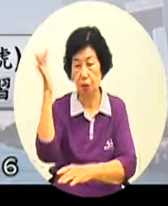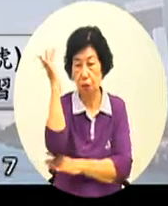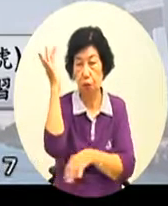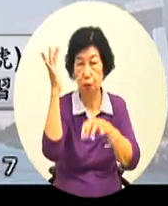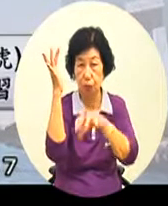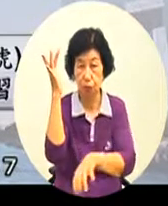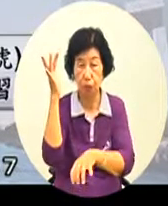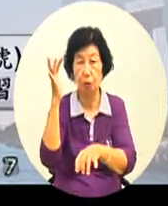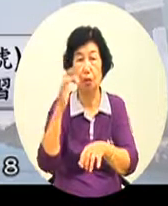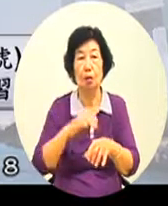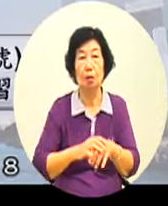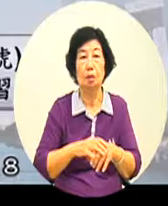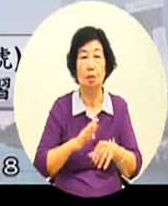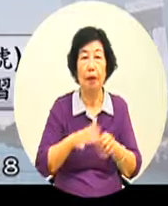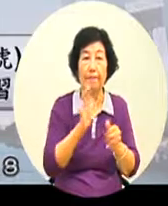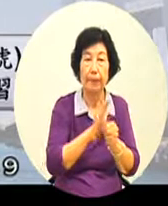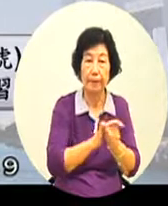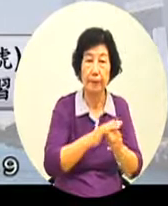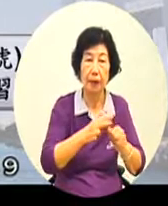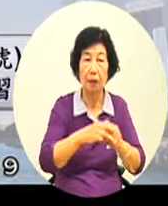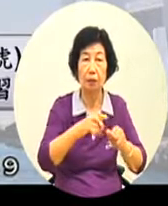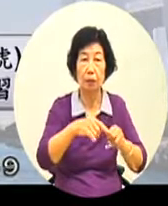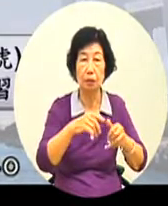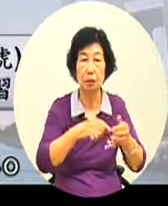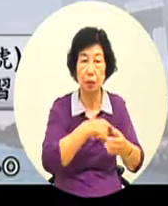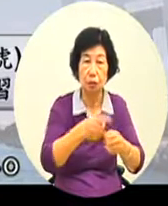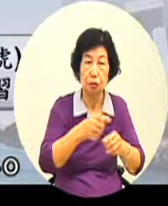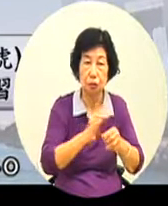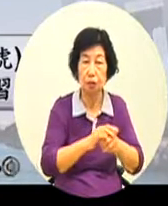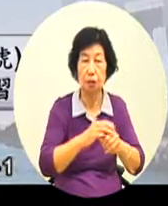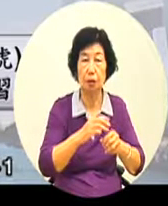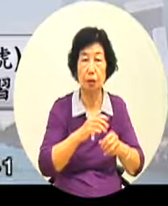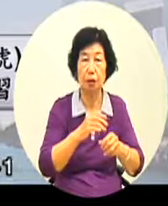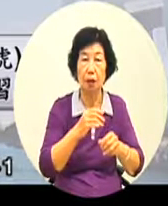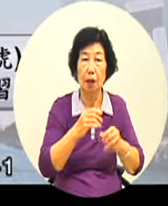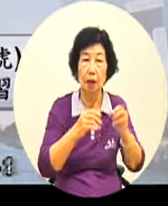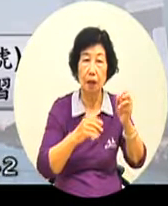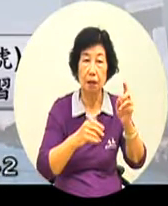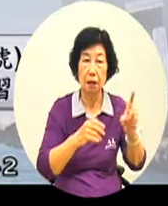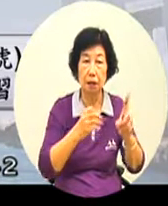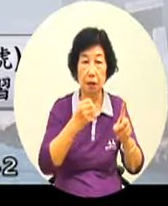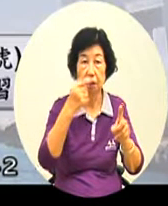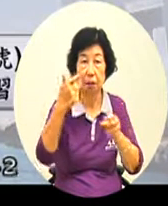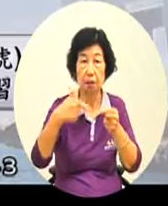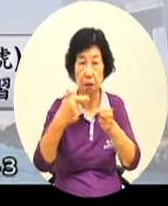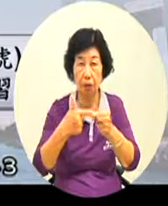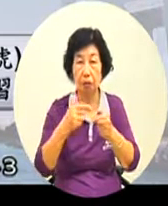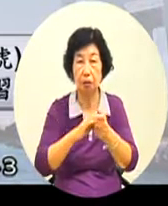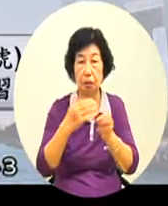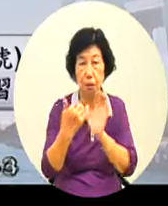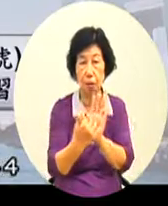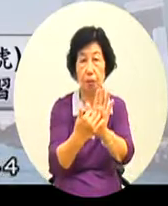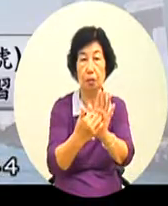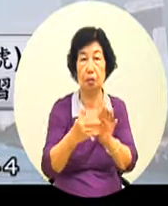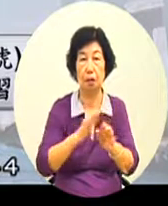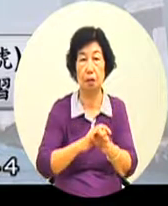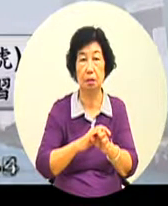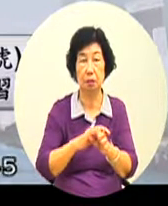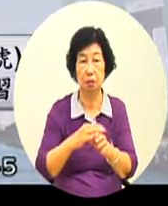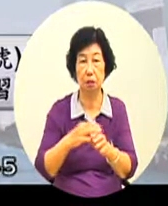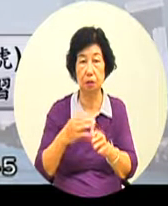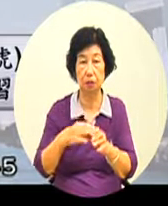理全民防卫动员及106年灾害防救演习，